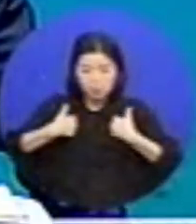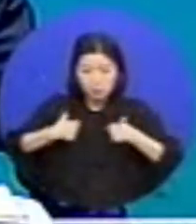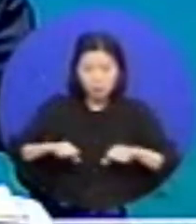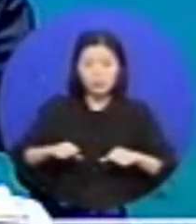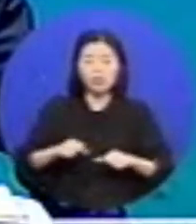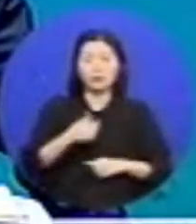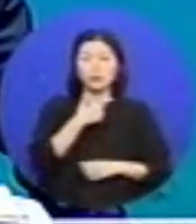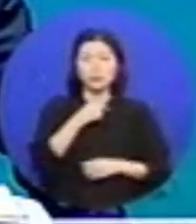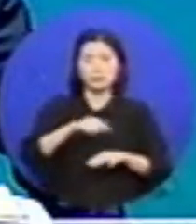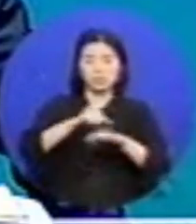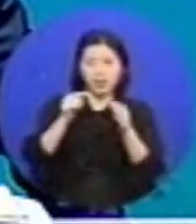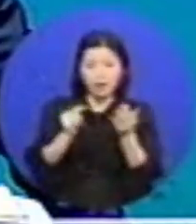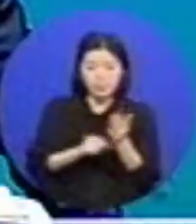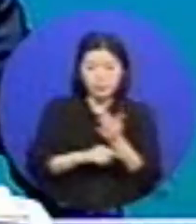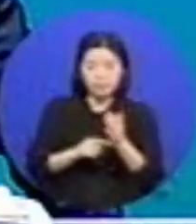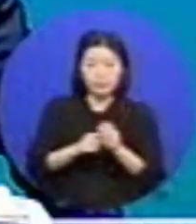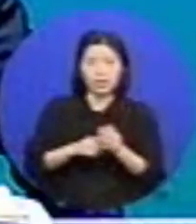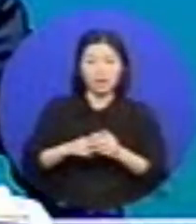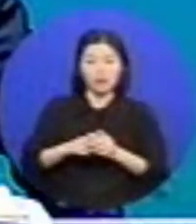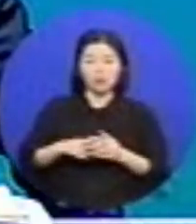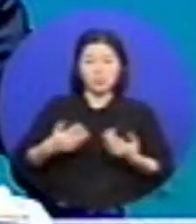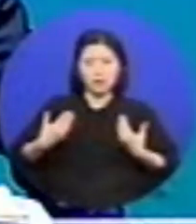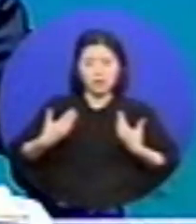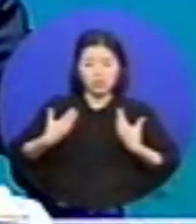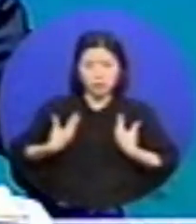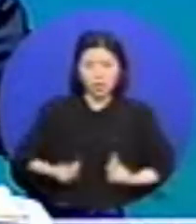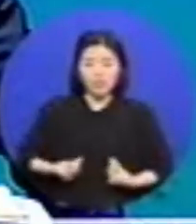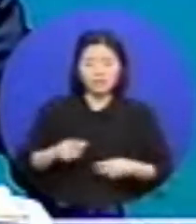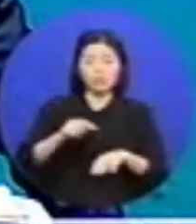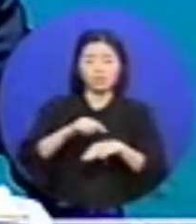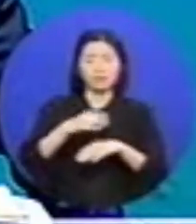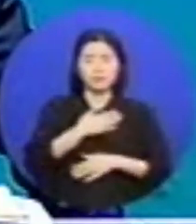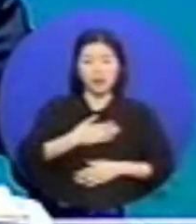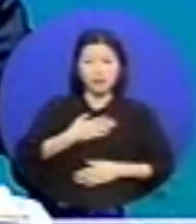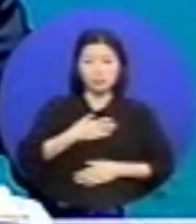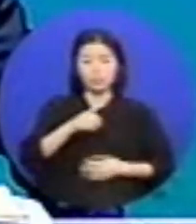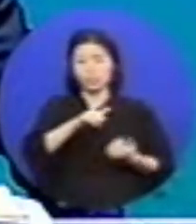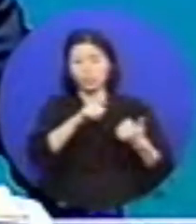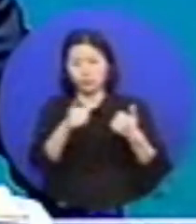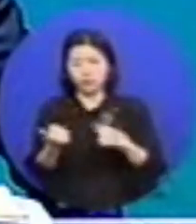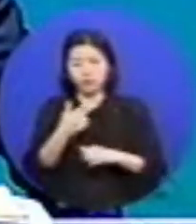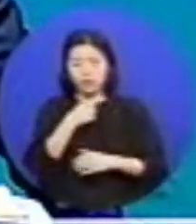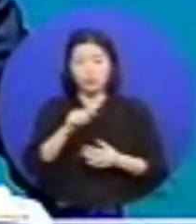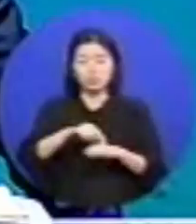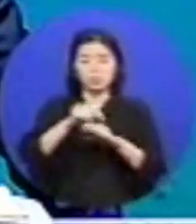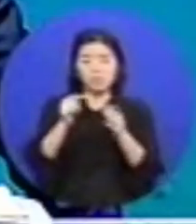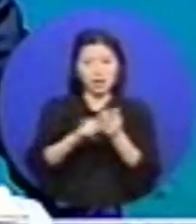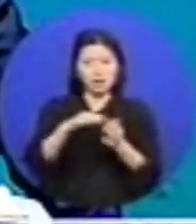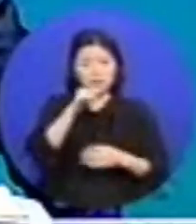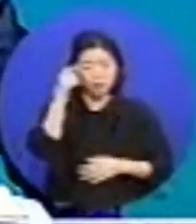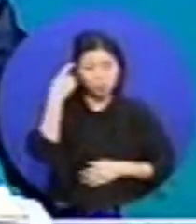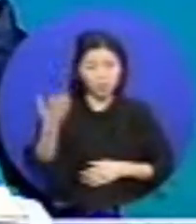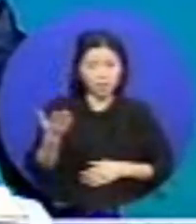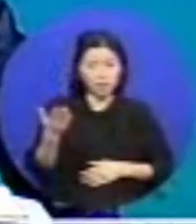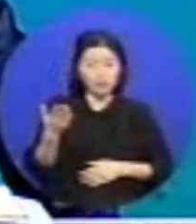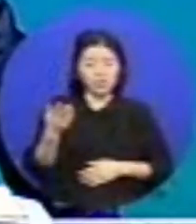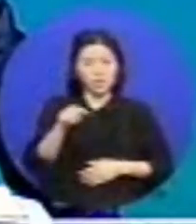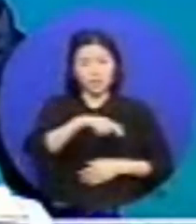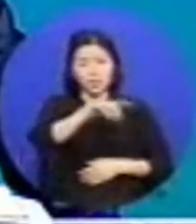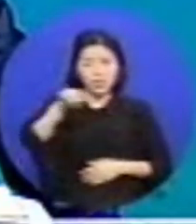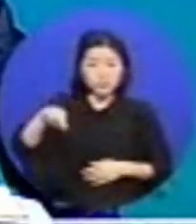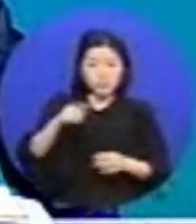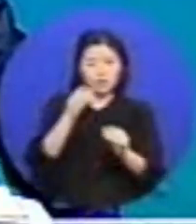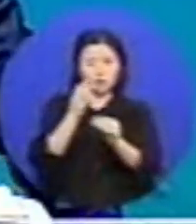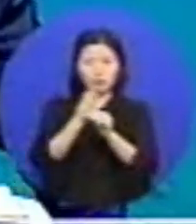마음이 있습니까? 좌절감이 있습니까? 죽고 싶은 마음이 있습니까? 이것 중에 세 가지가